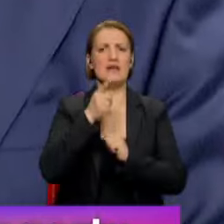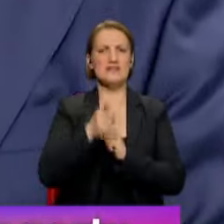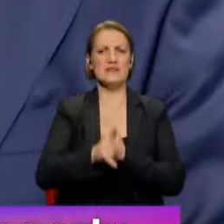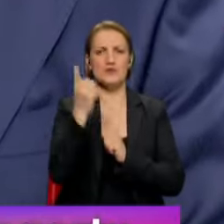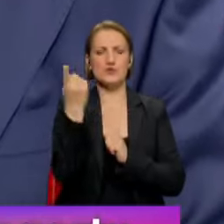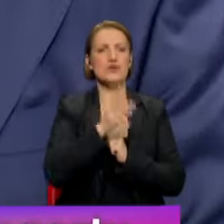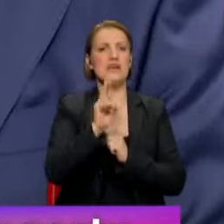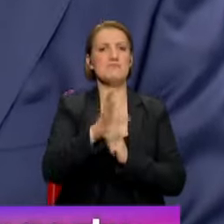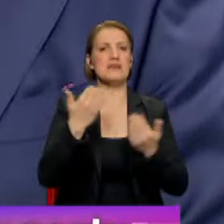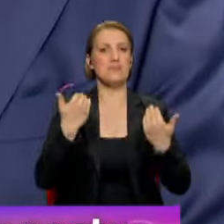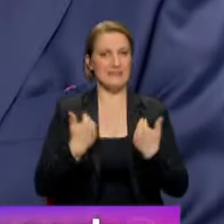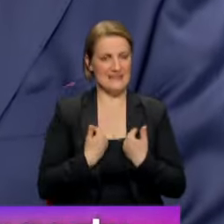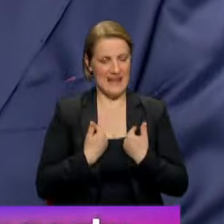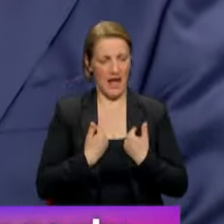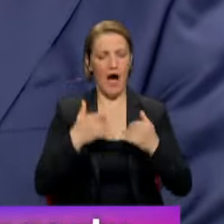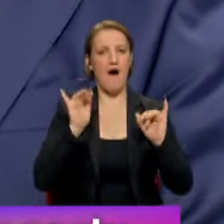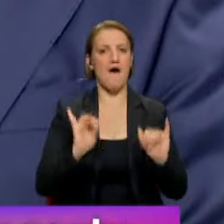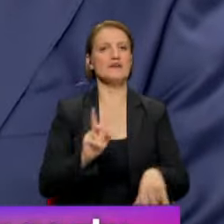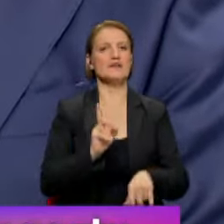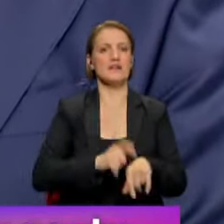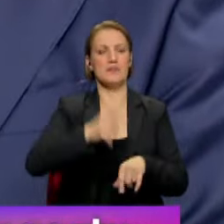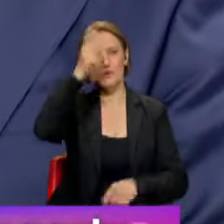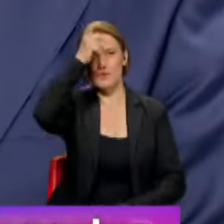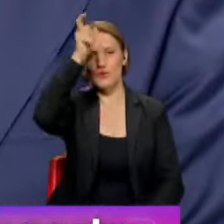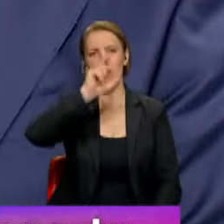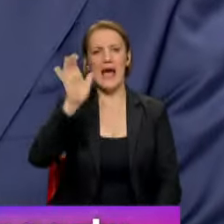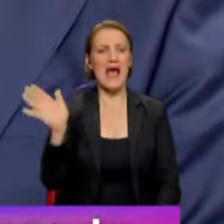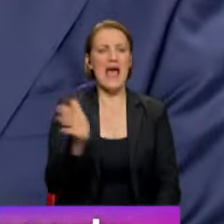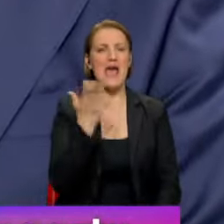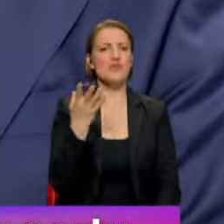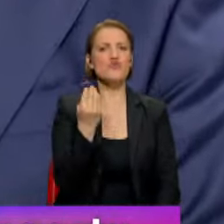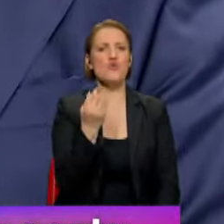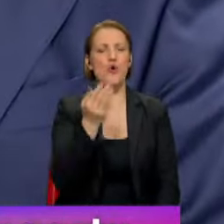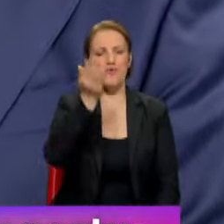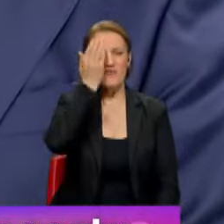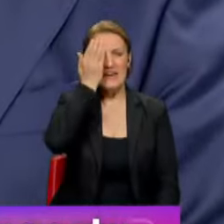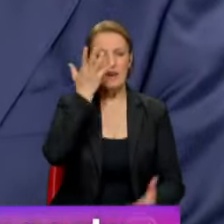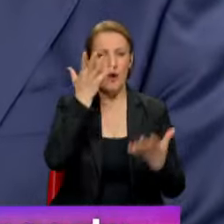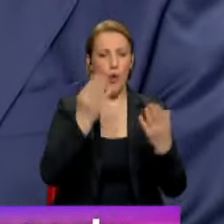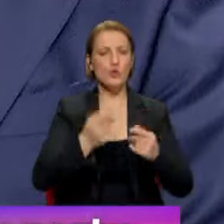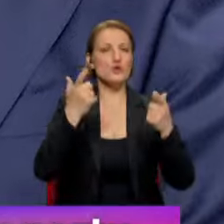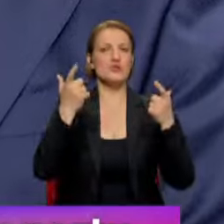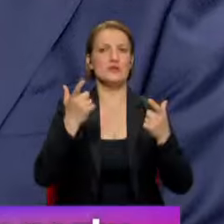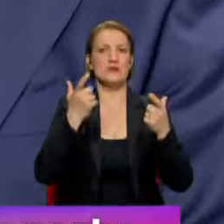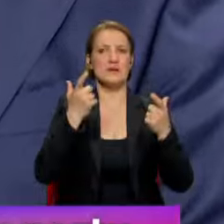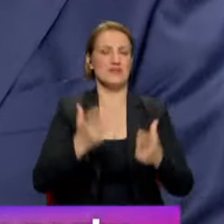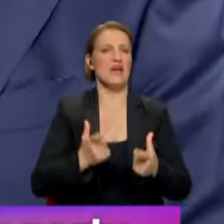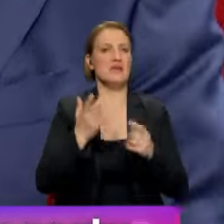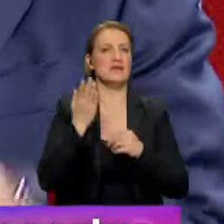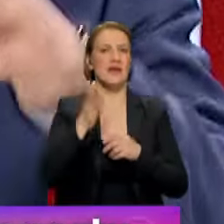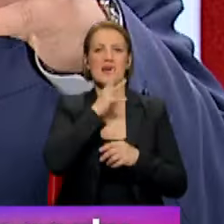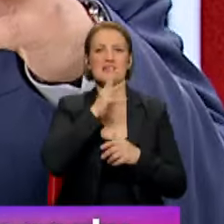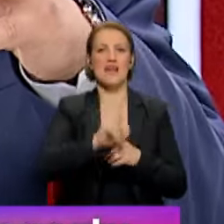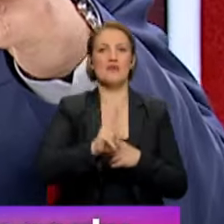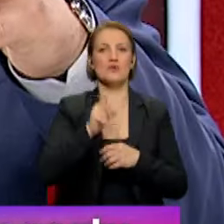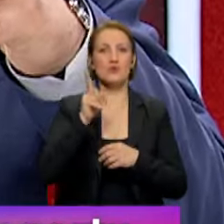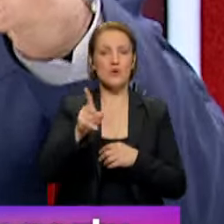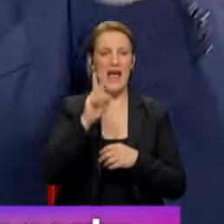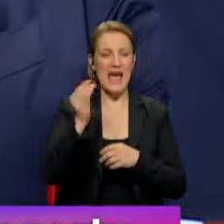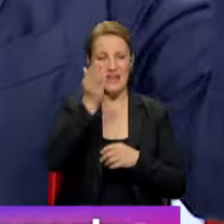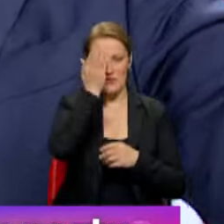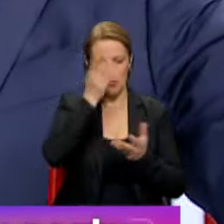25i bizde ama aynı zamanda Türkiye'nin en çok yoksullarının olduğu şehirde Esenyurt en